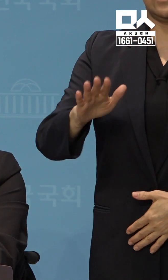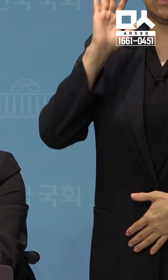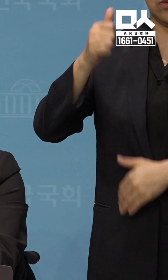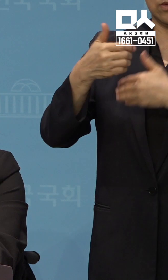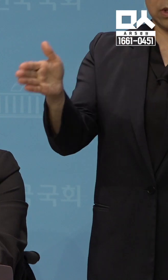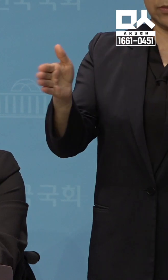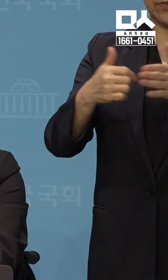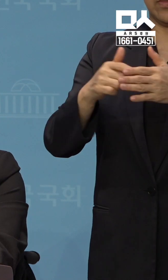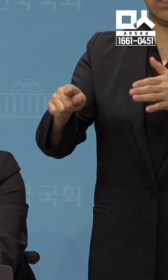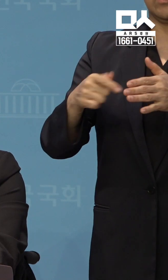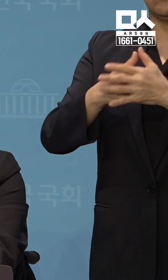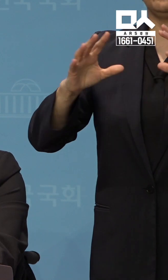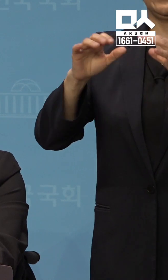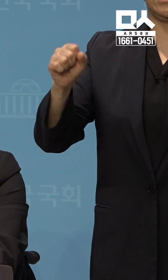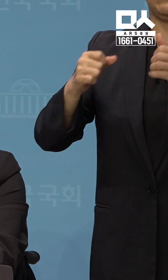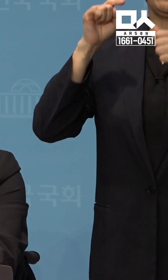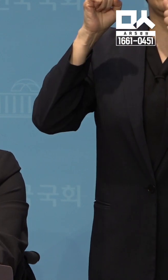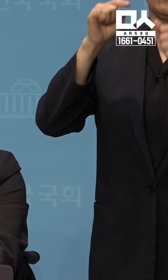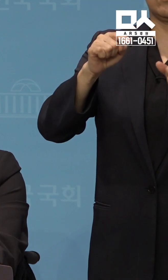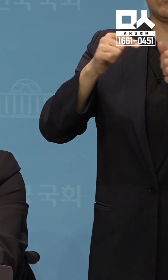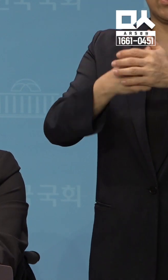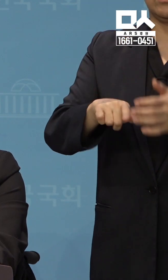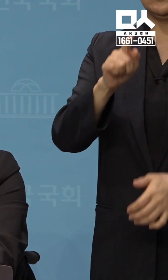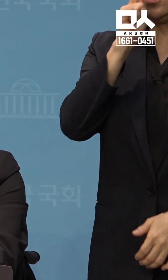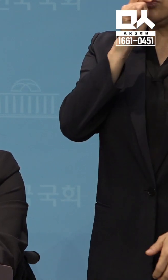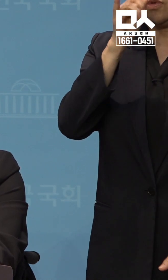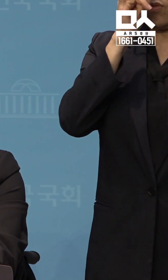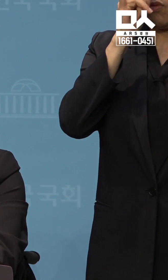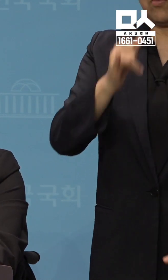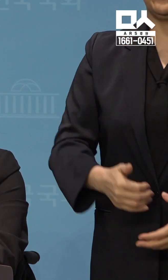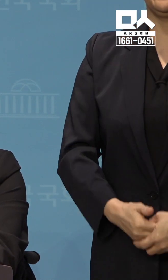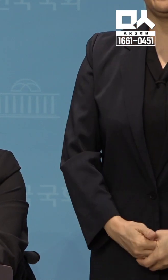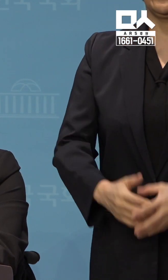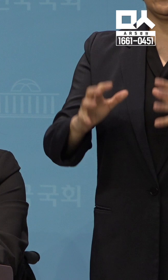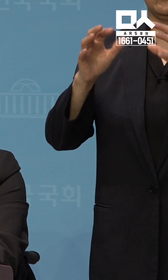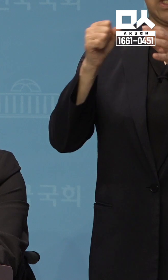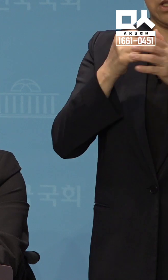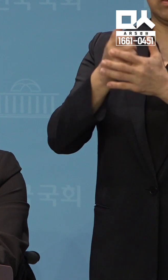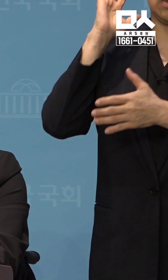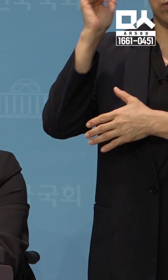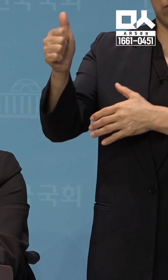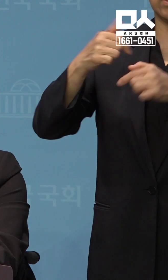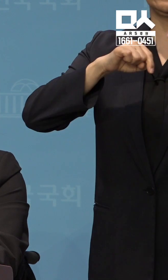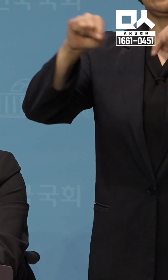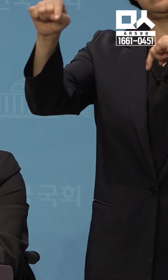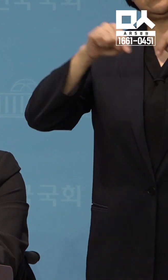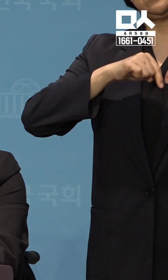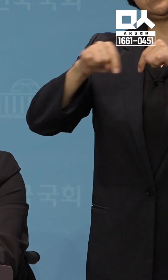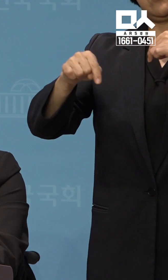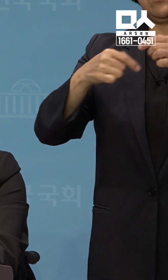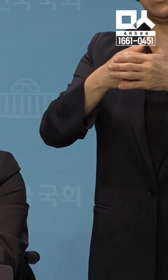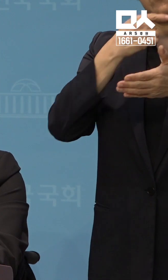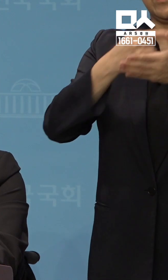대통령실은 이러한 국민의 명령에 침묵으로 일관하고 있고 국민의 임은 대통령의 정치적 타격을